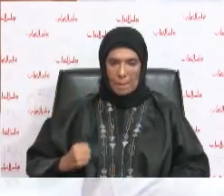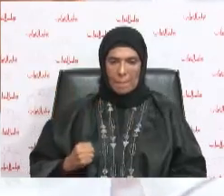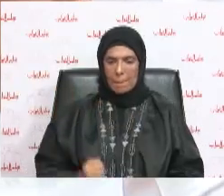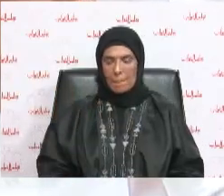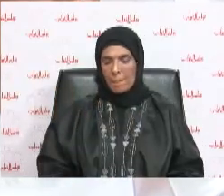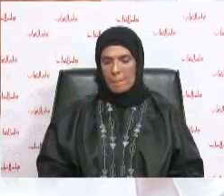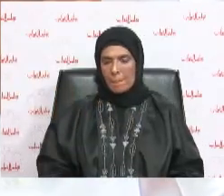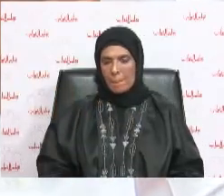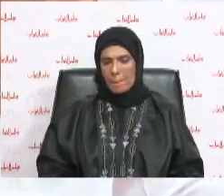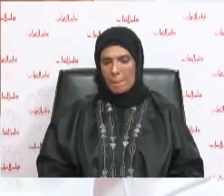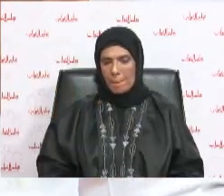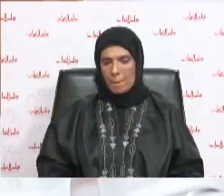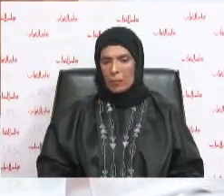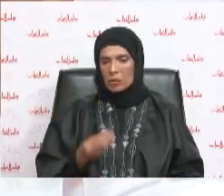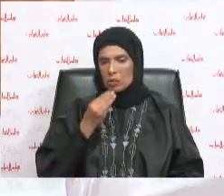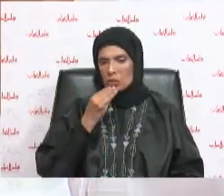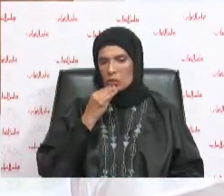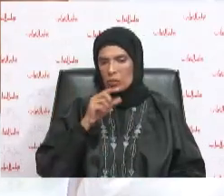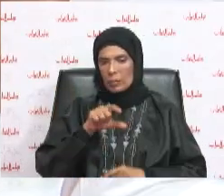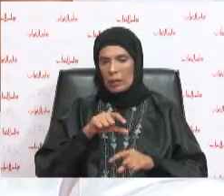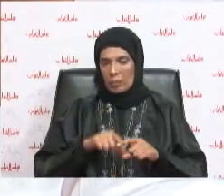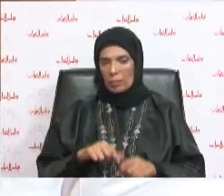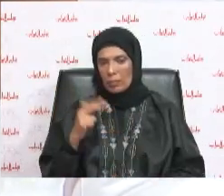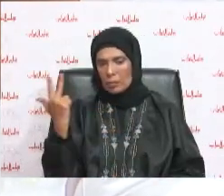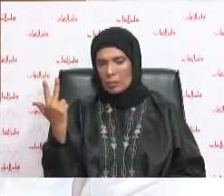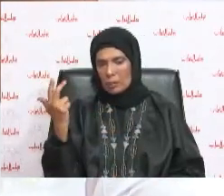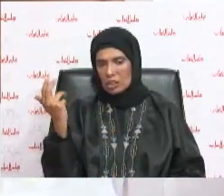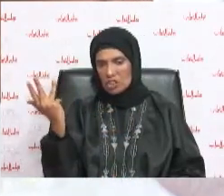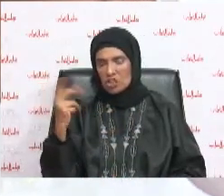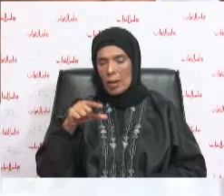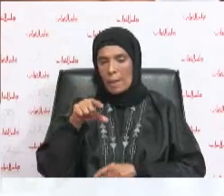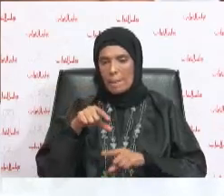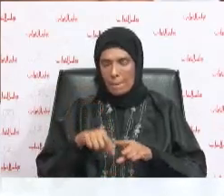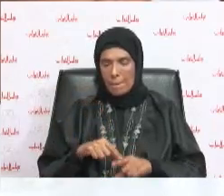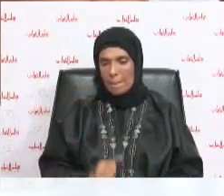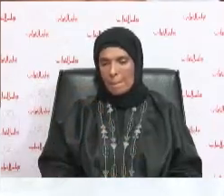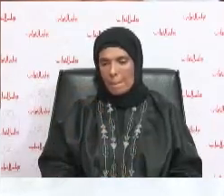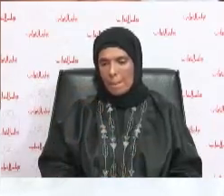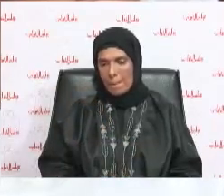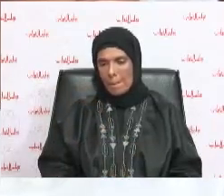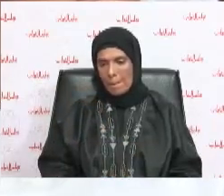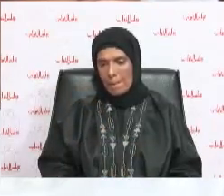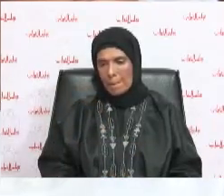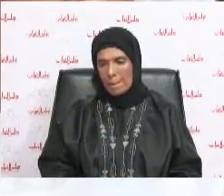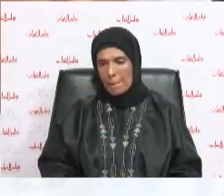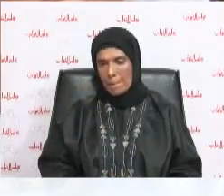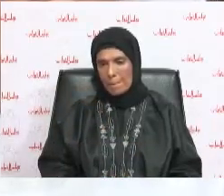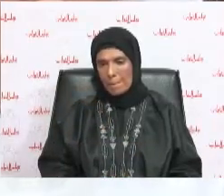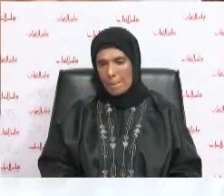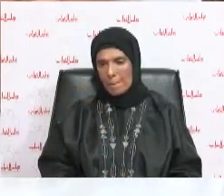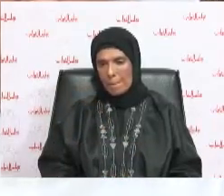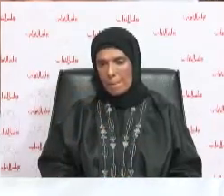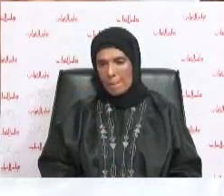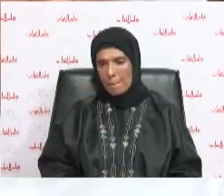مهمة، غذائها نسبة 90%، ويوم أن معالي الرئيس الحاضر كان على هذا